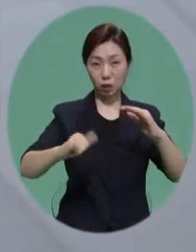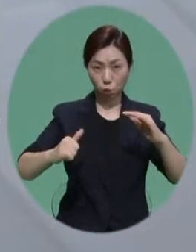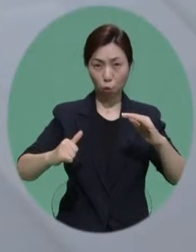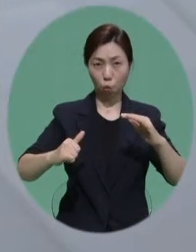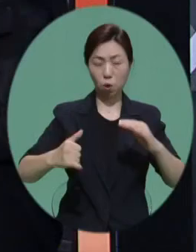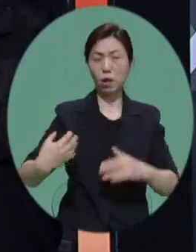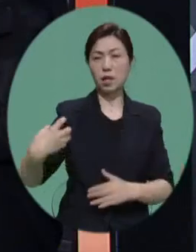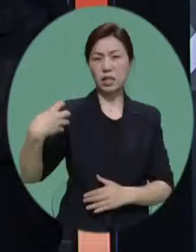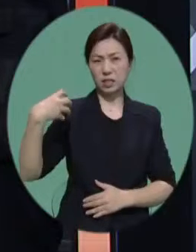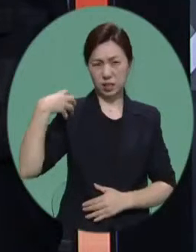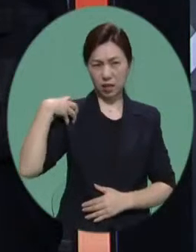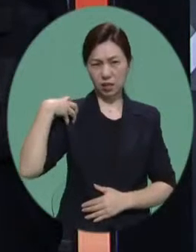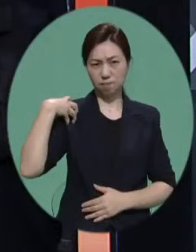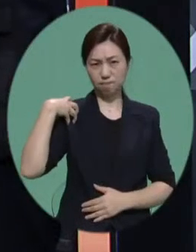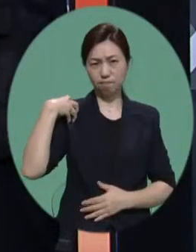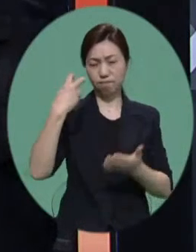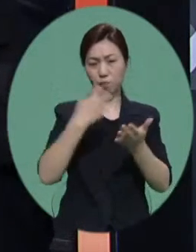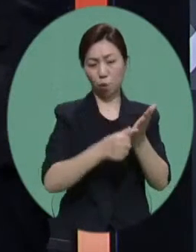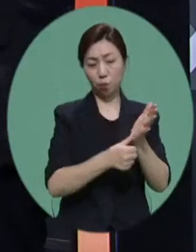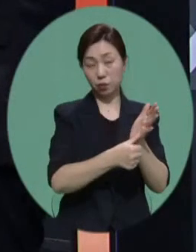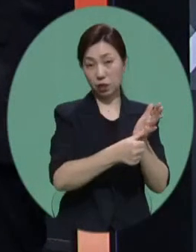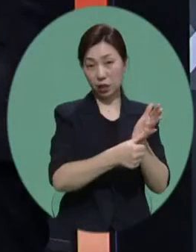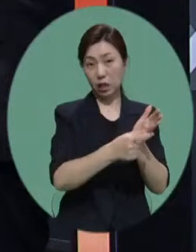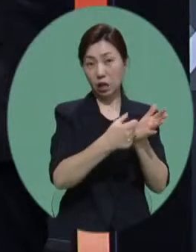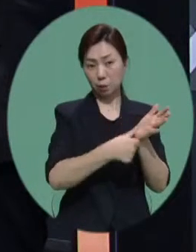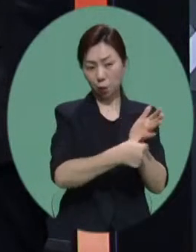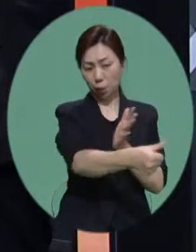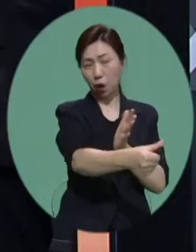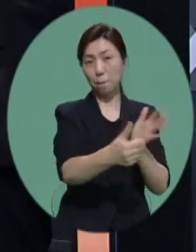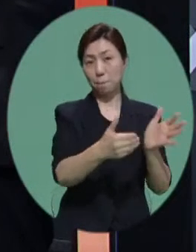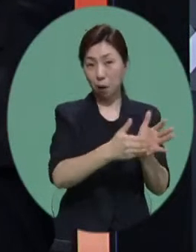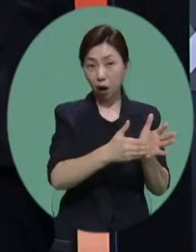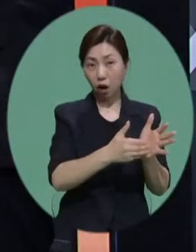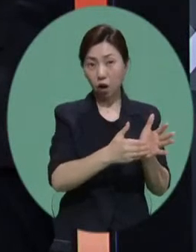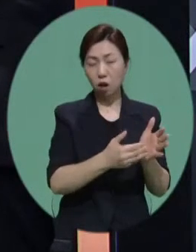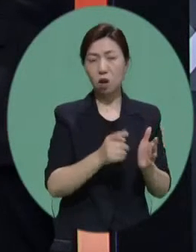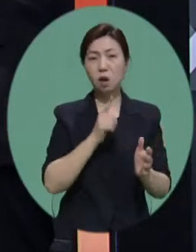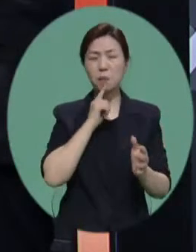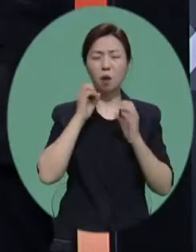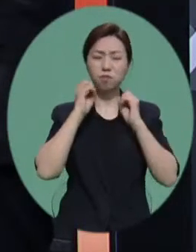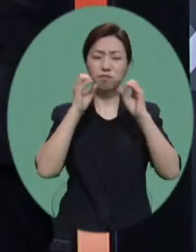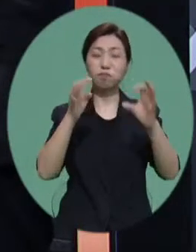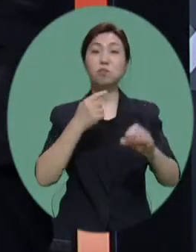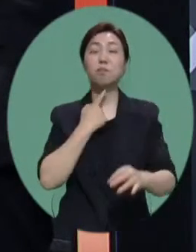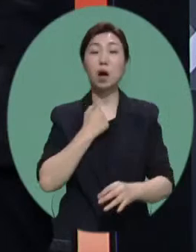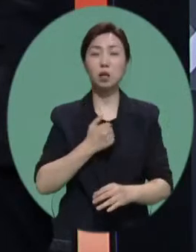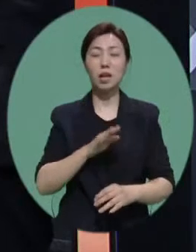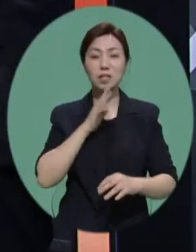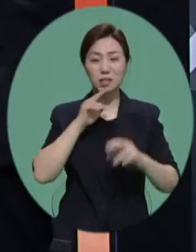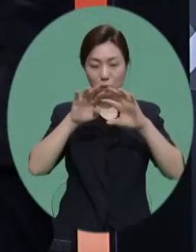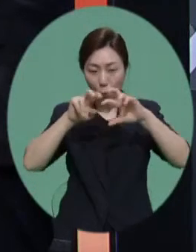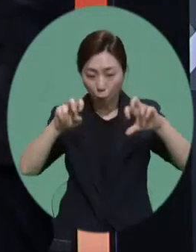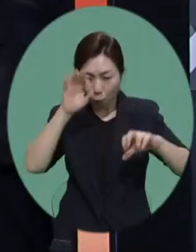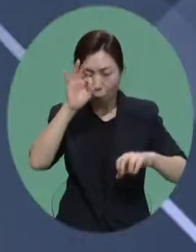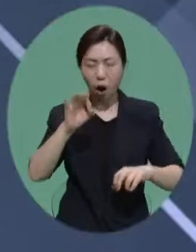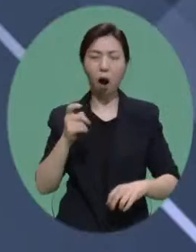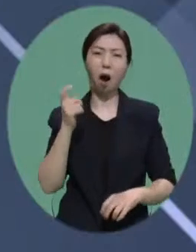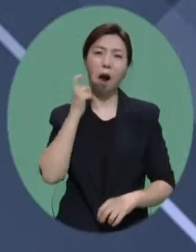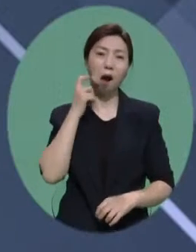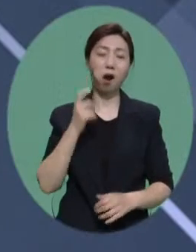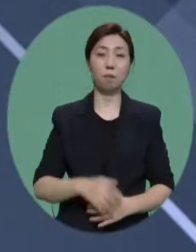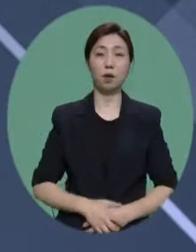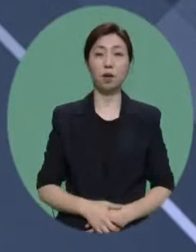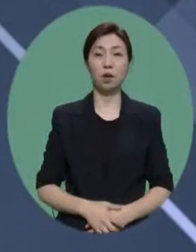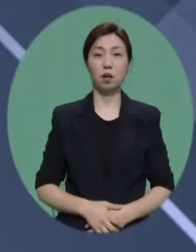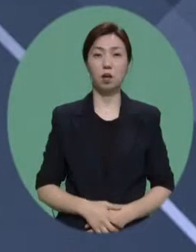폐지했다 고 대대적으로 홍보를 했습니다 그런데 이것은 거짓말이 었습니다 이것을 어적